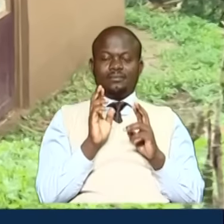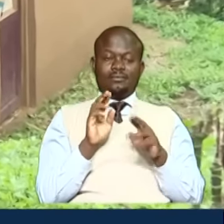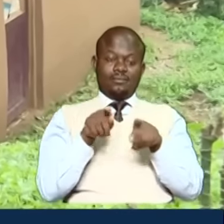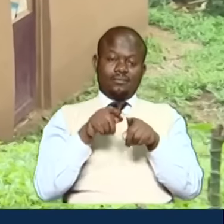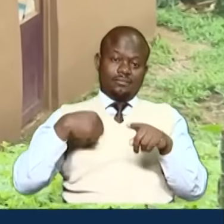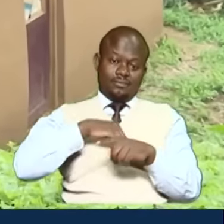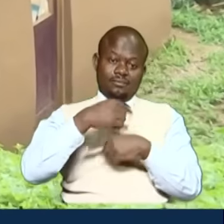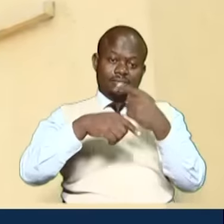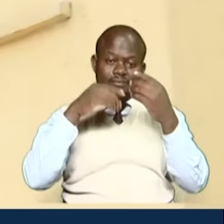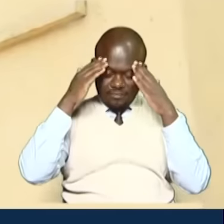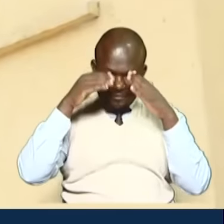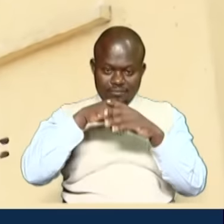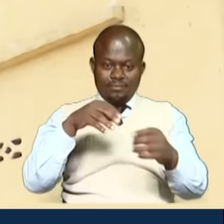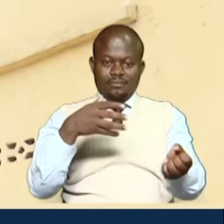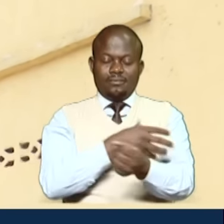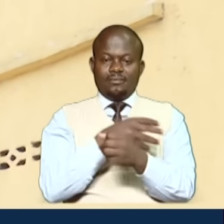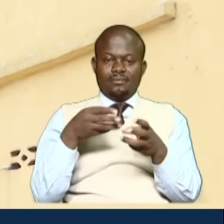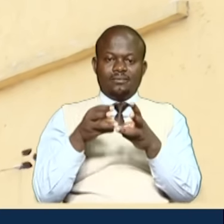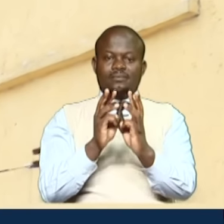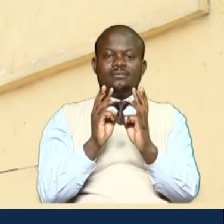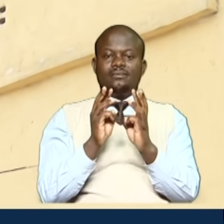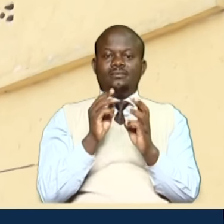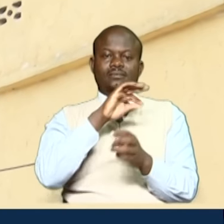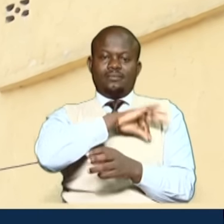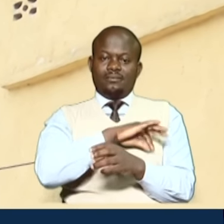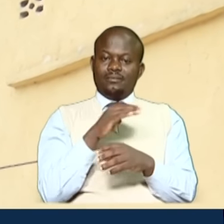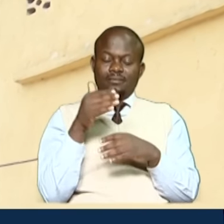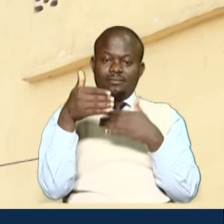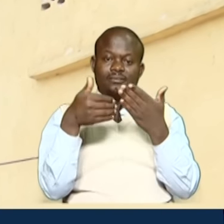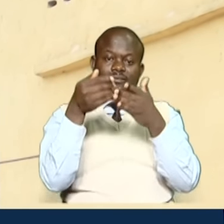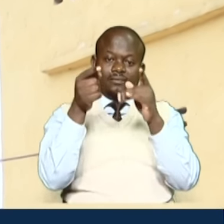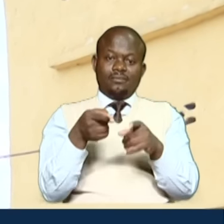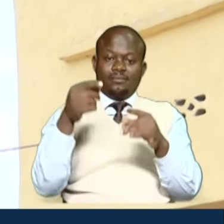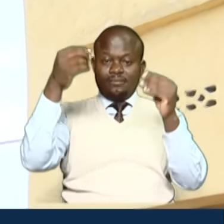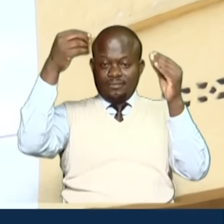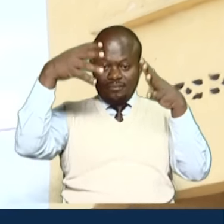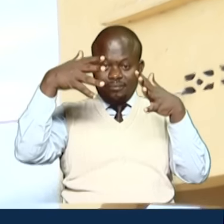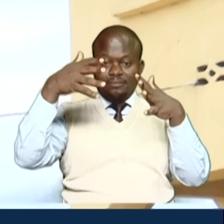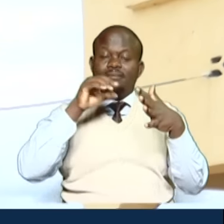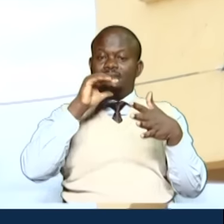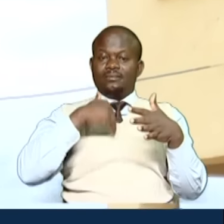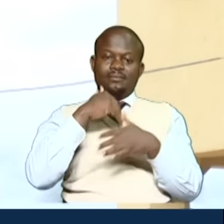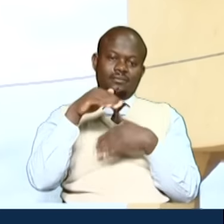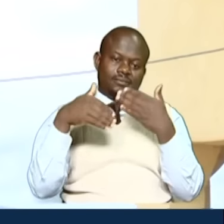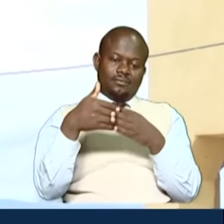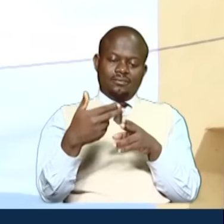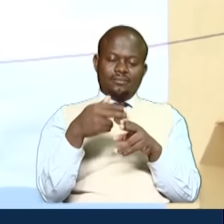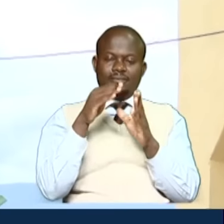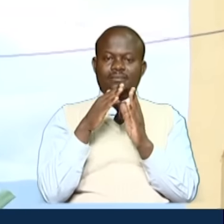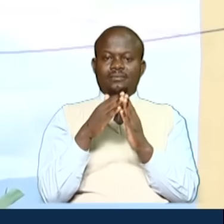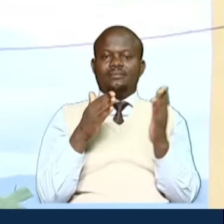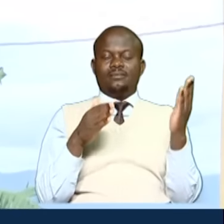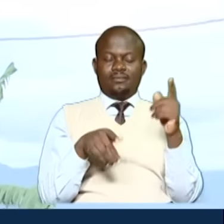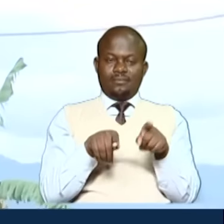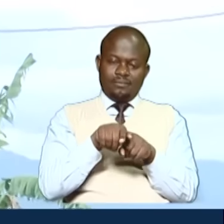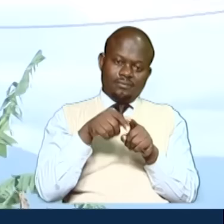turakomeza kutukubishyiramo imbaraga ku buryo iyi avantage yo kuba haje umuriro abatawufite bose muri uwo mudugudu nabo tuzareba